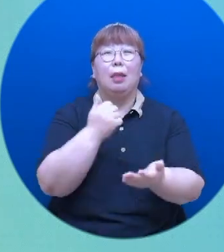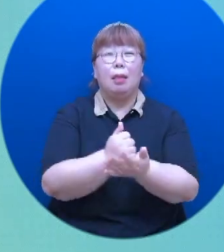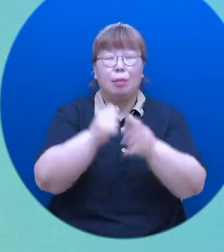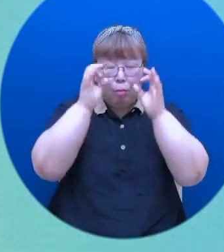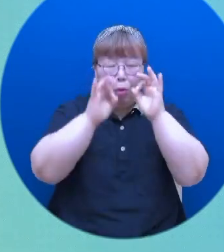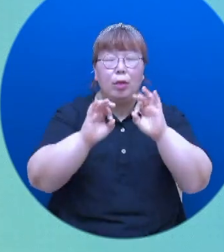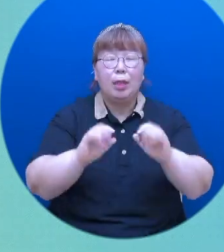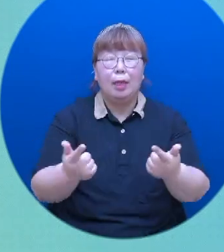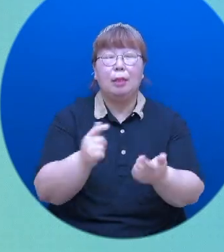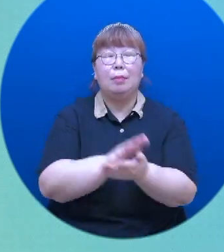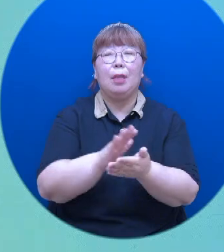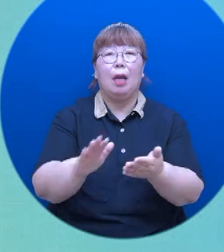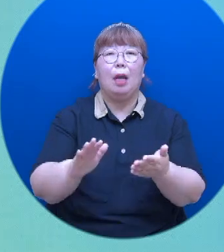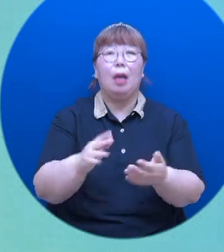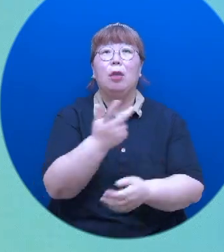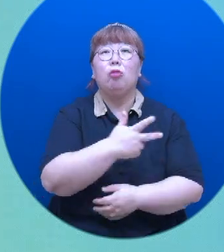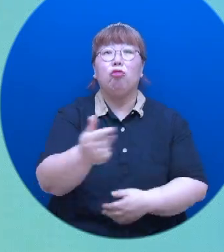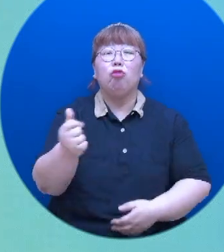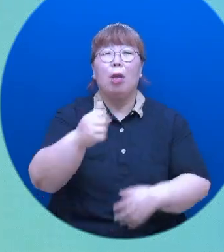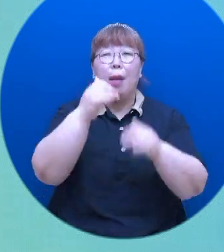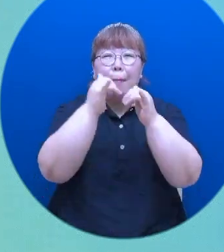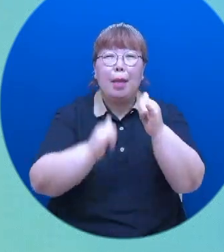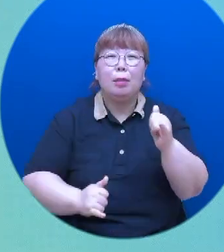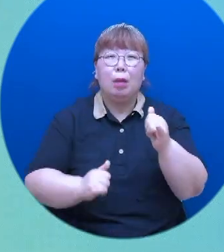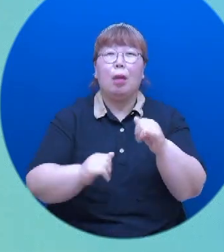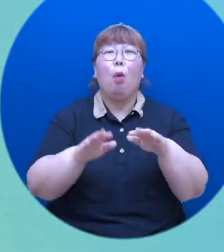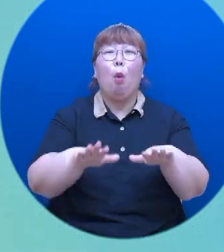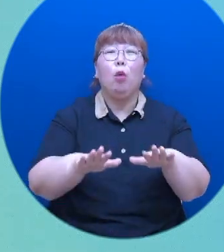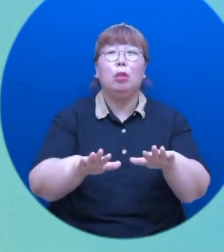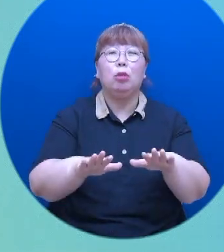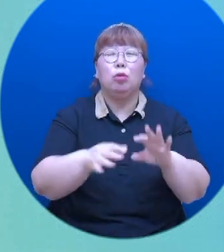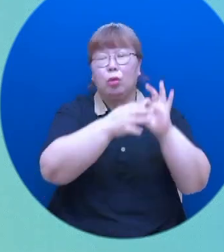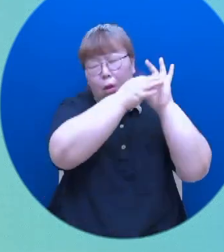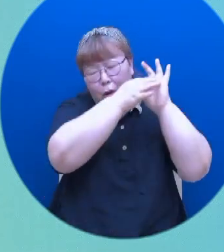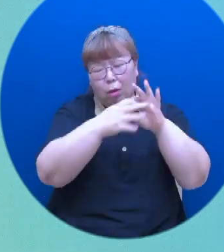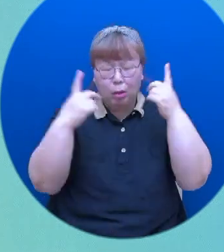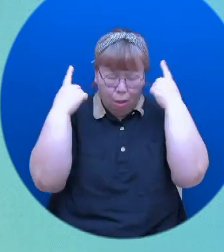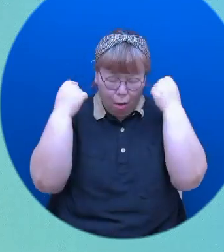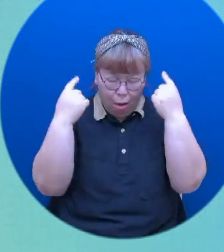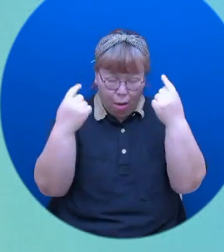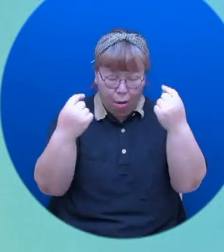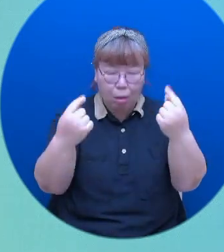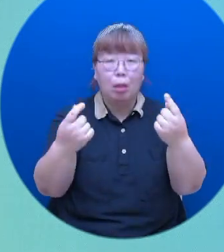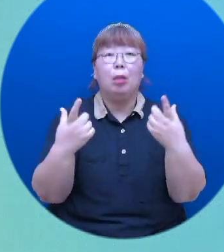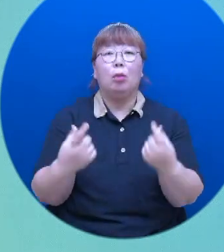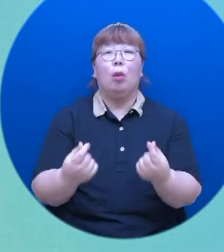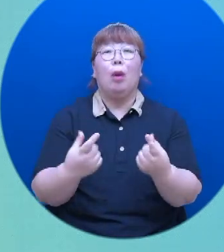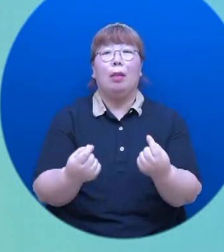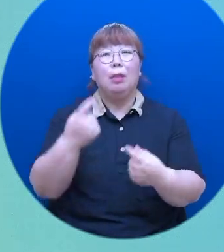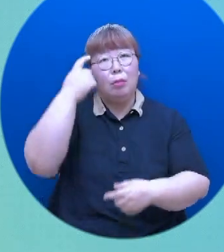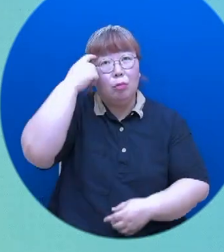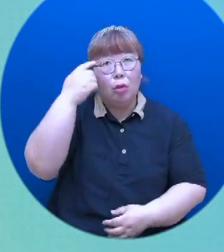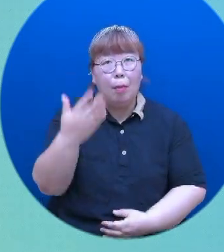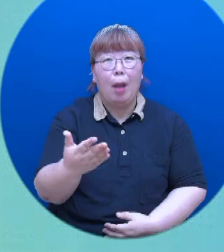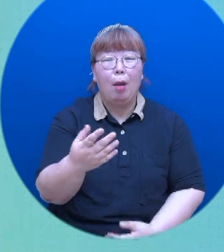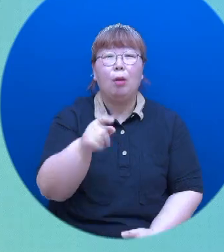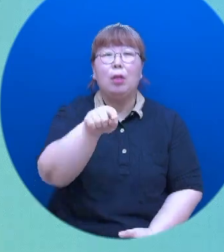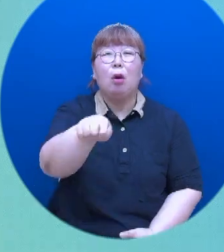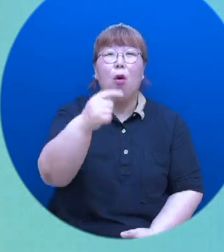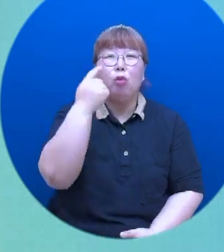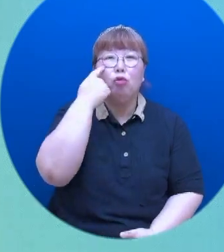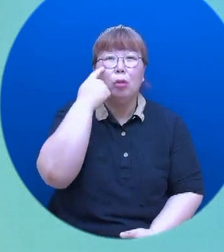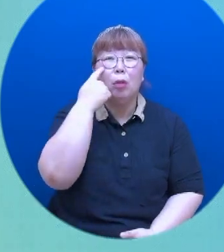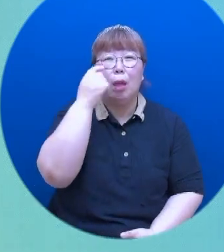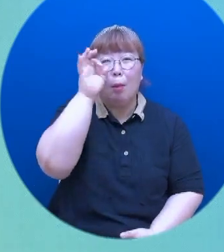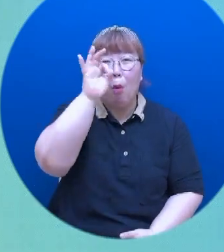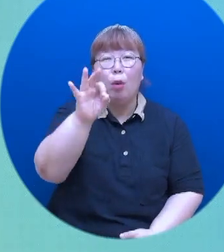않습니다. 주의 백성들에게 오늘도 여전히 동일한 시험 문제를 냅니다. 내 눈에 보이는 것,